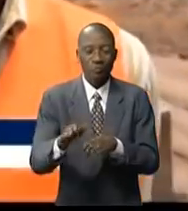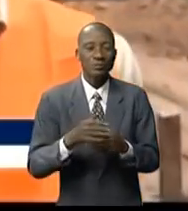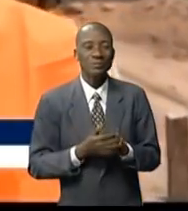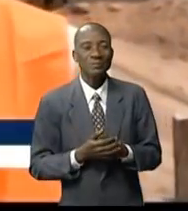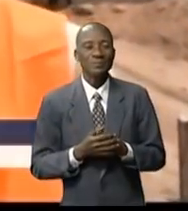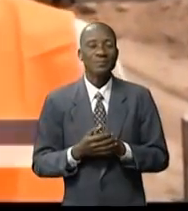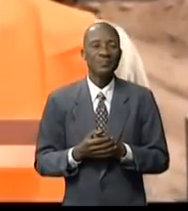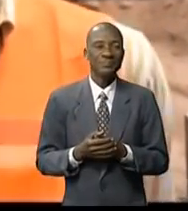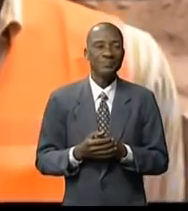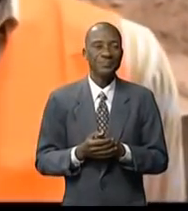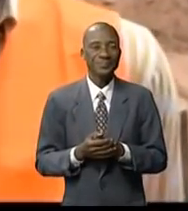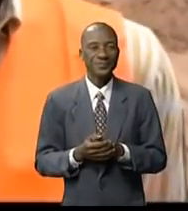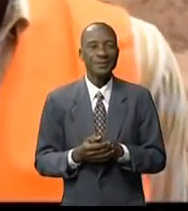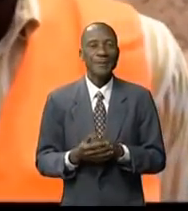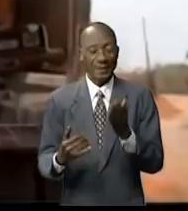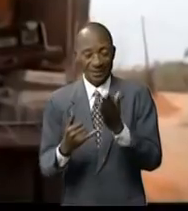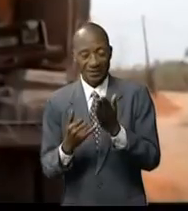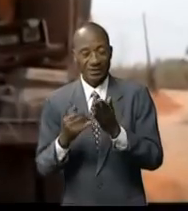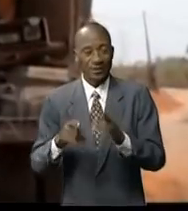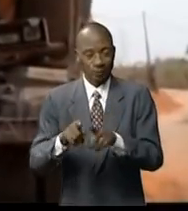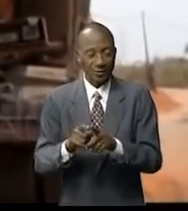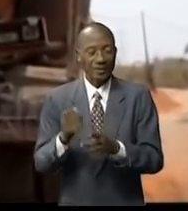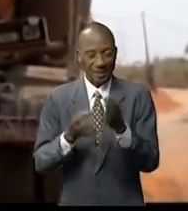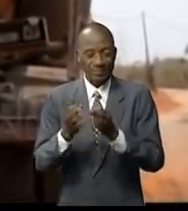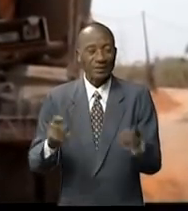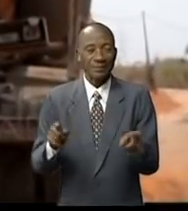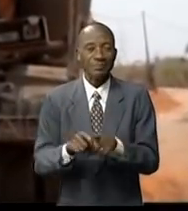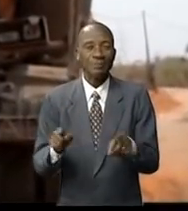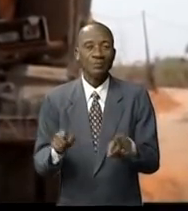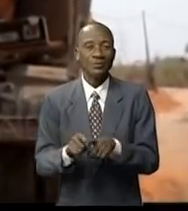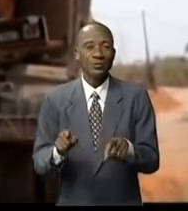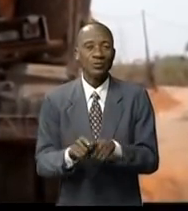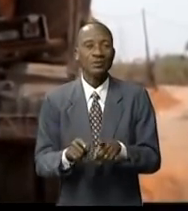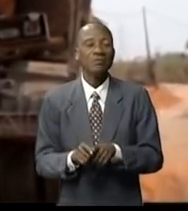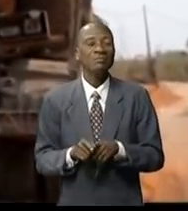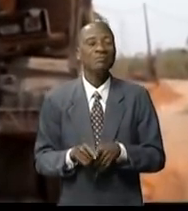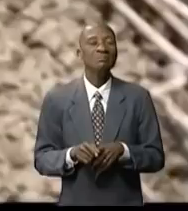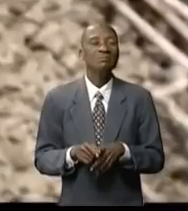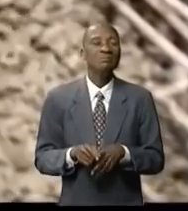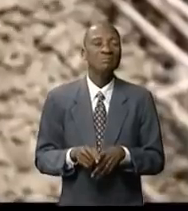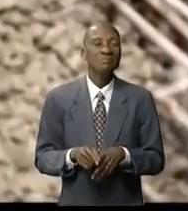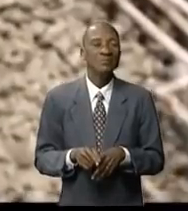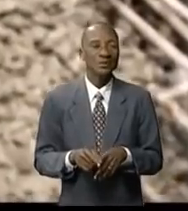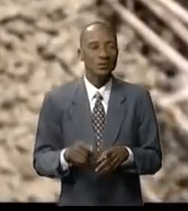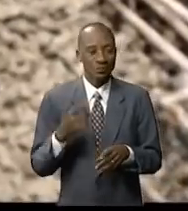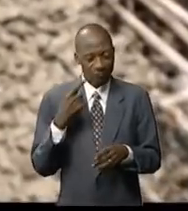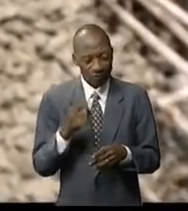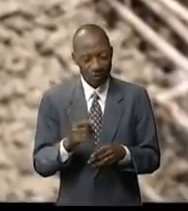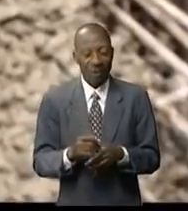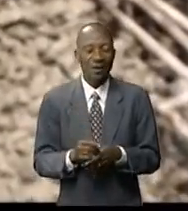fait un dallo qui nous prend à peu près 6 mètres de longueur,